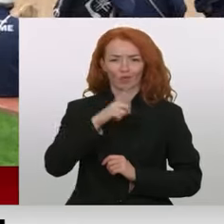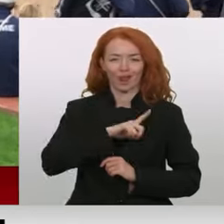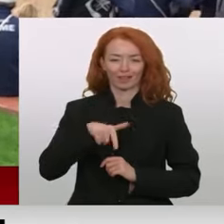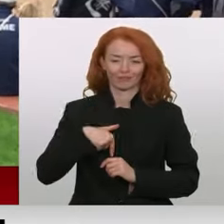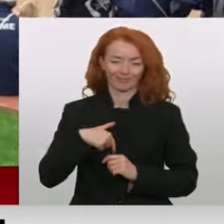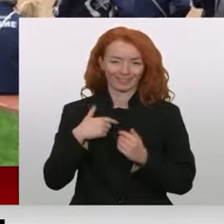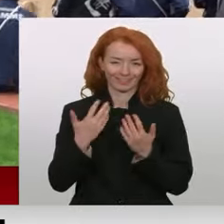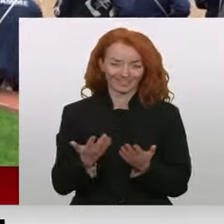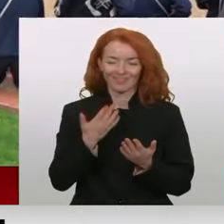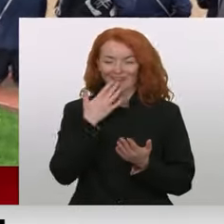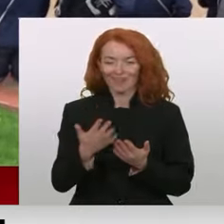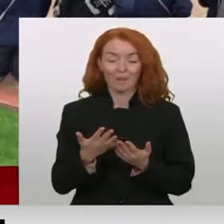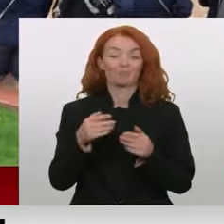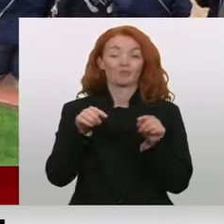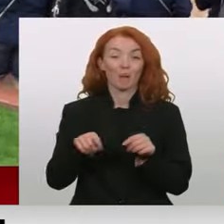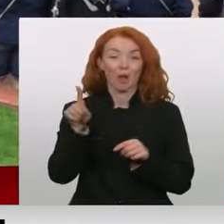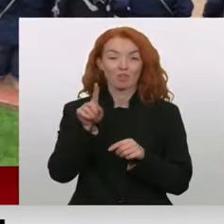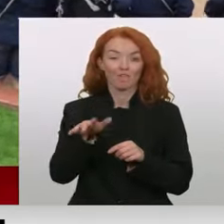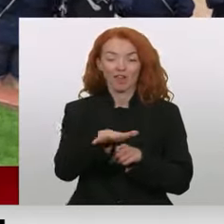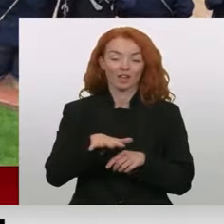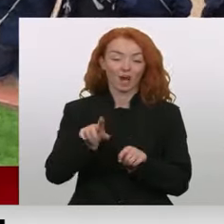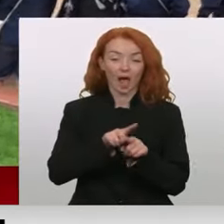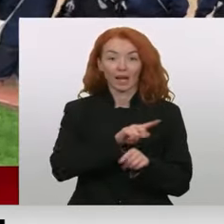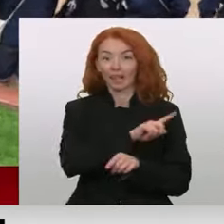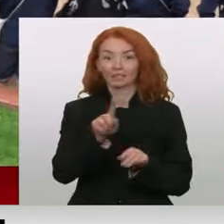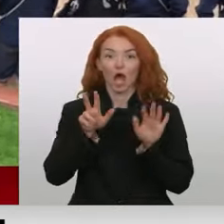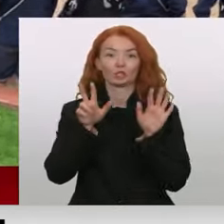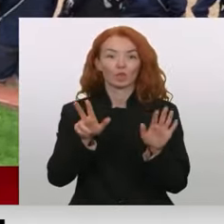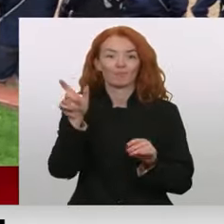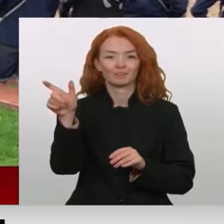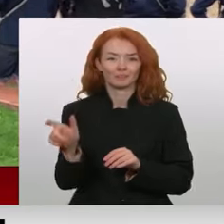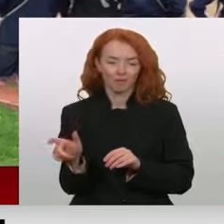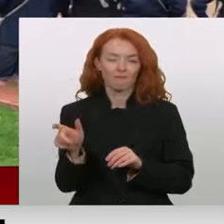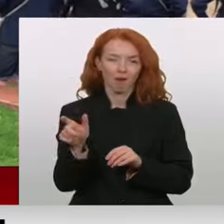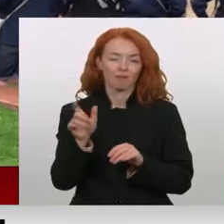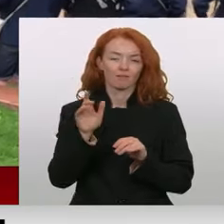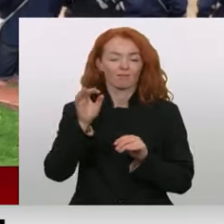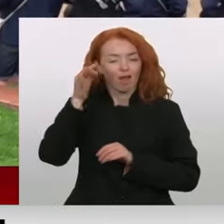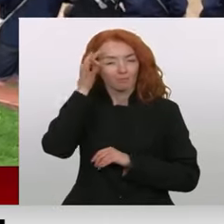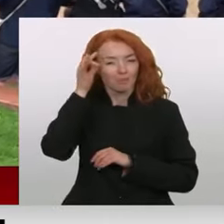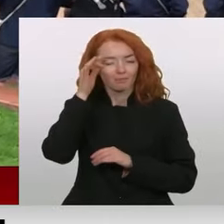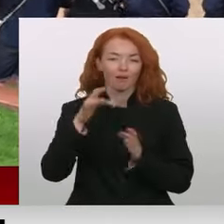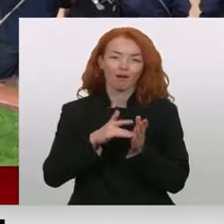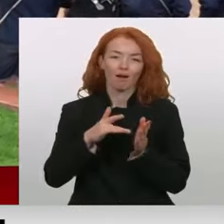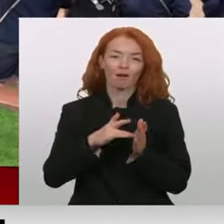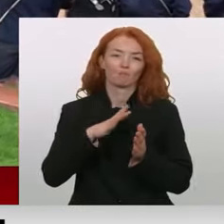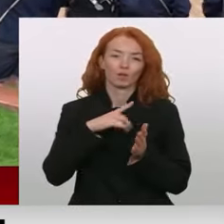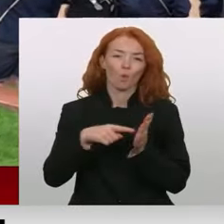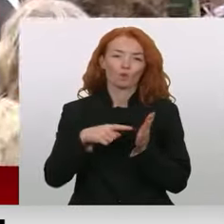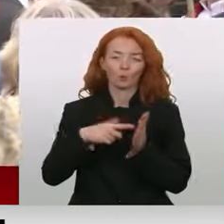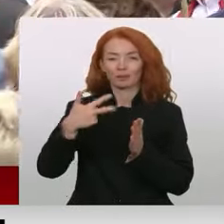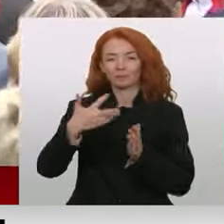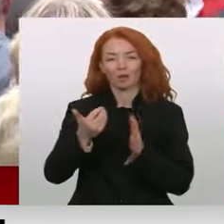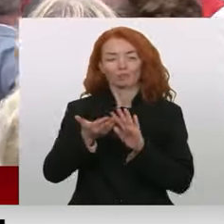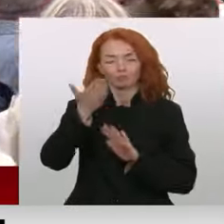izdarīt. Savukārt šeit Paņevežā arī cilvēki līdz 8 vakarā vēl atminēsies par to, kā bija pirms 35 gadiem. Redzam,